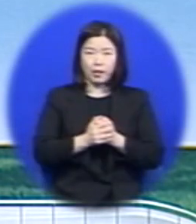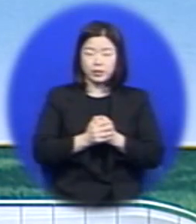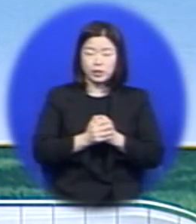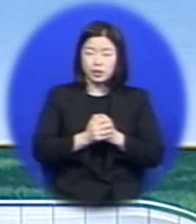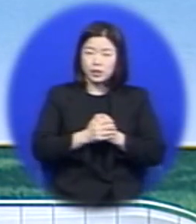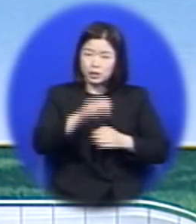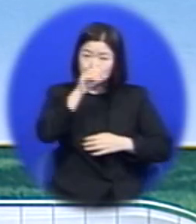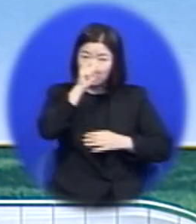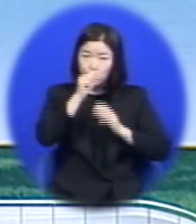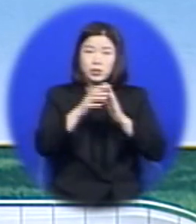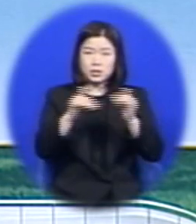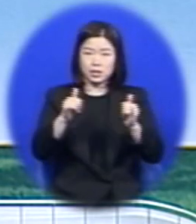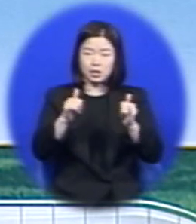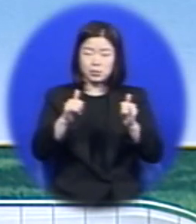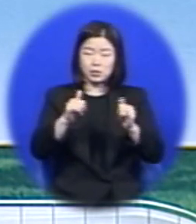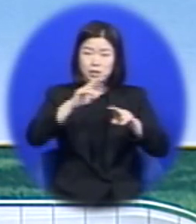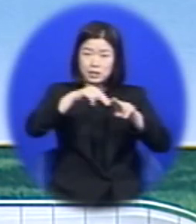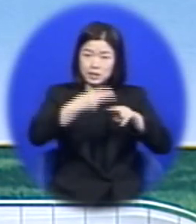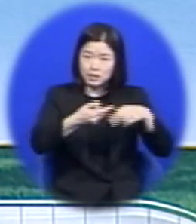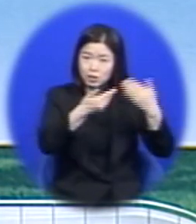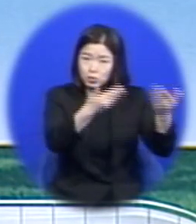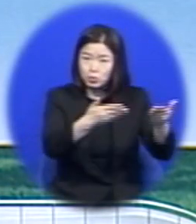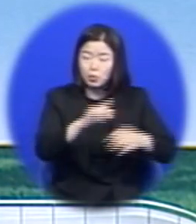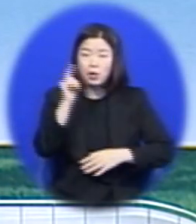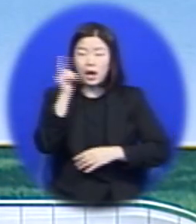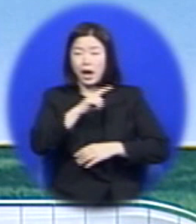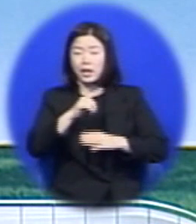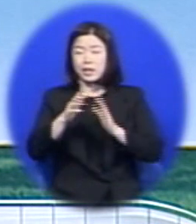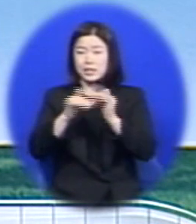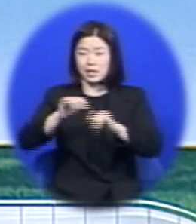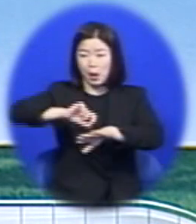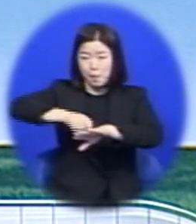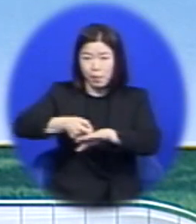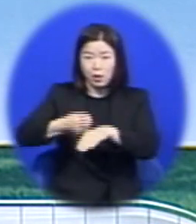선한 사람은 상을 주고 악한 사람은 벌을 하는,